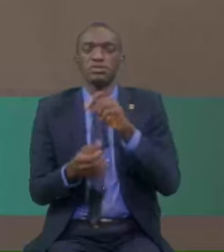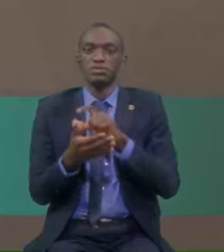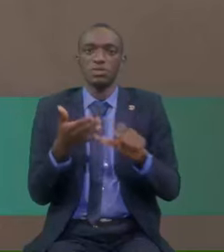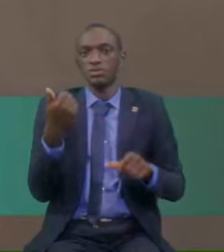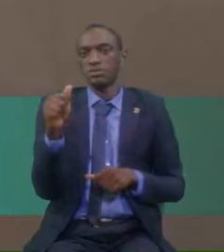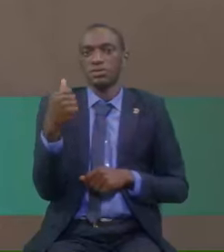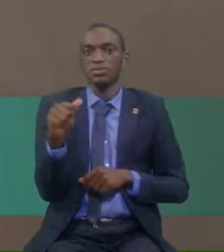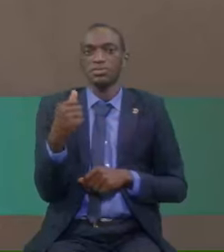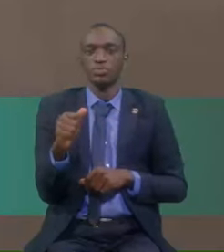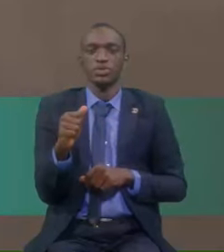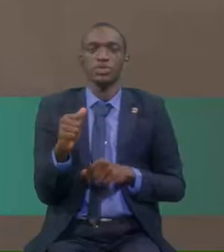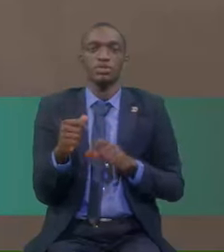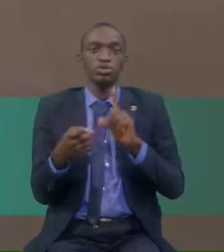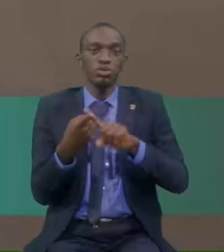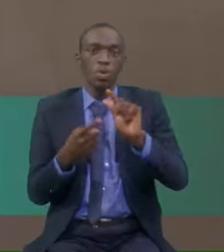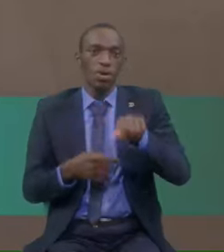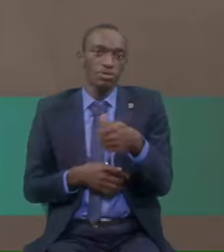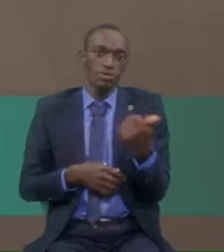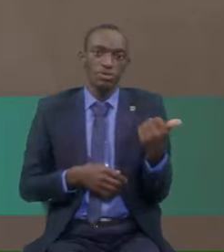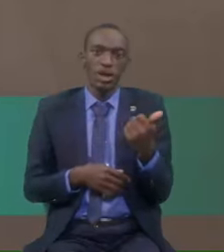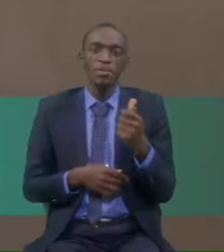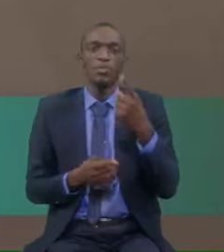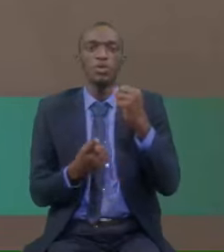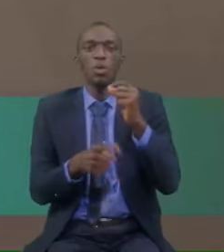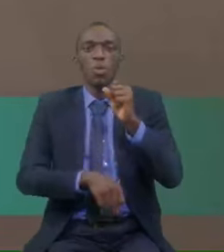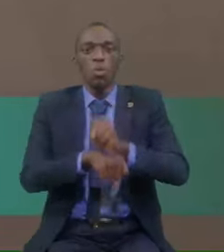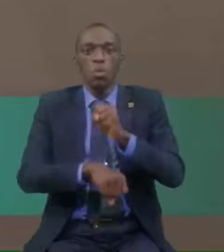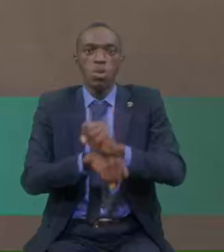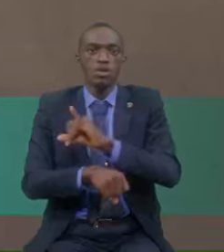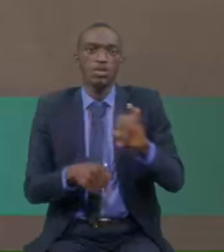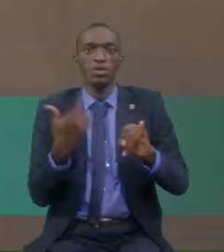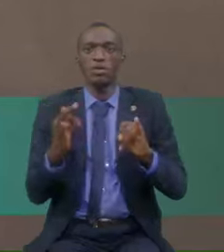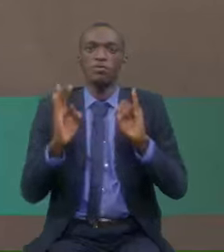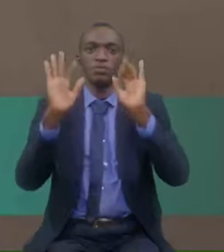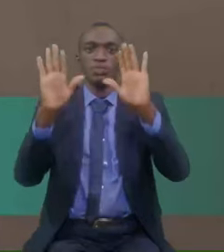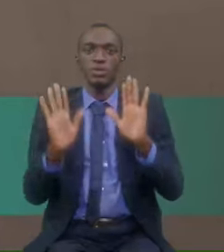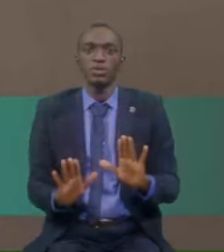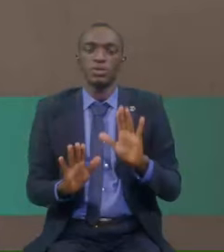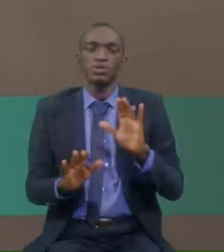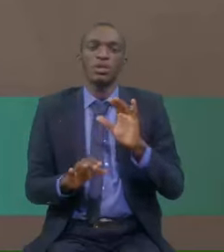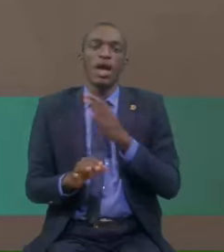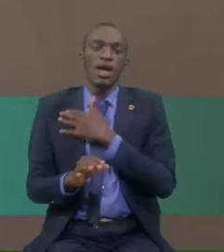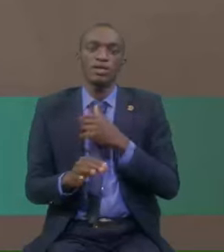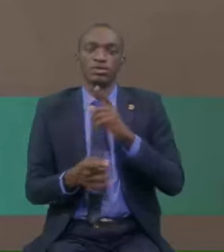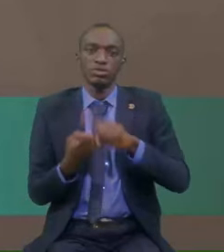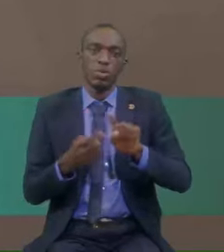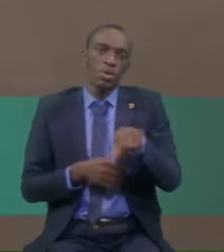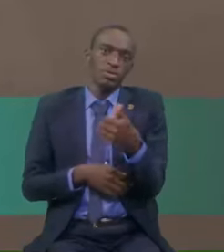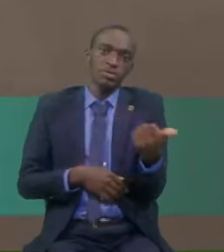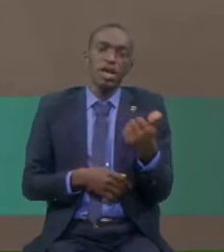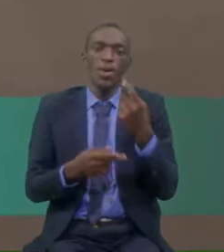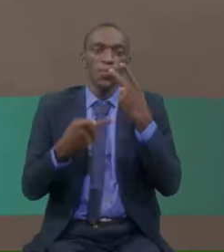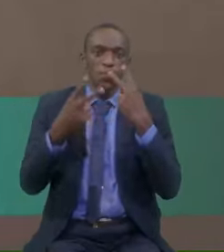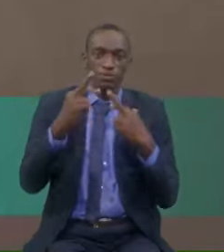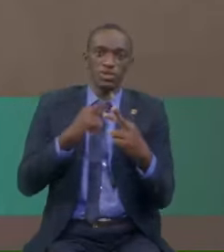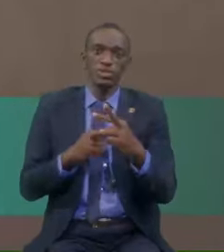À un autre le don des guérisons par le même esprit. Verset 10. À un autre le don d'opérer des miracles. À un autre, la prophétie, à